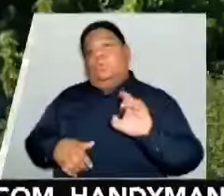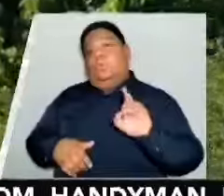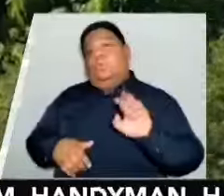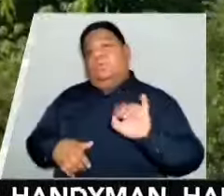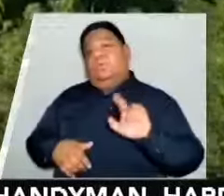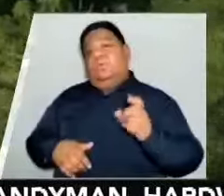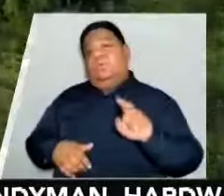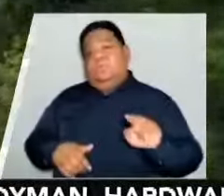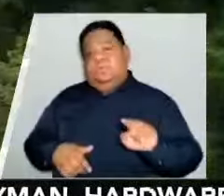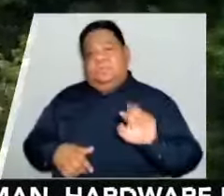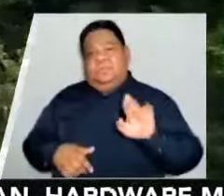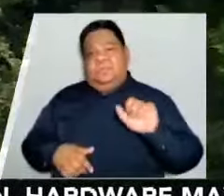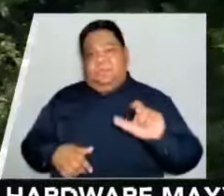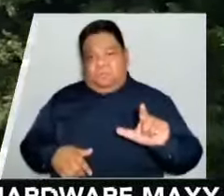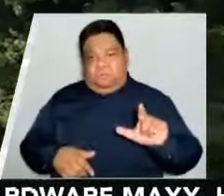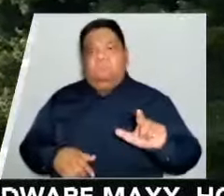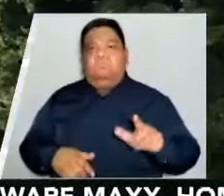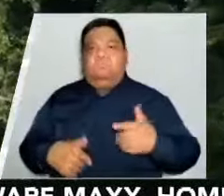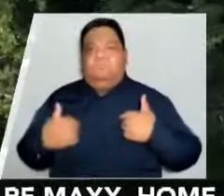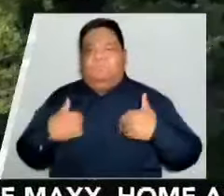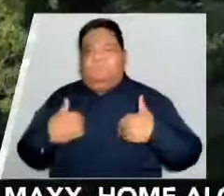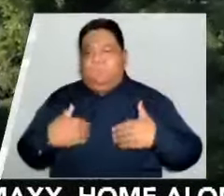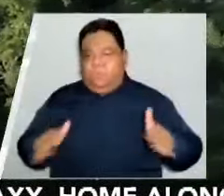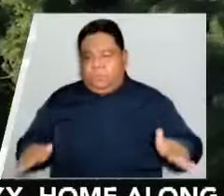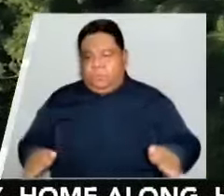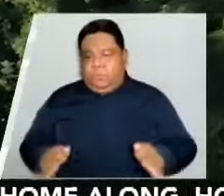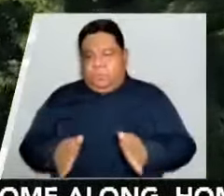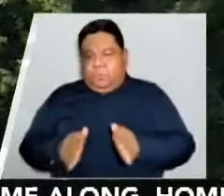sandata sa gitna ng kabundukan ng Sierra Madre.